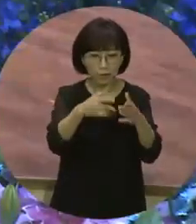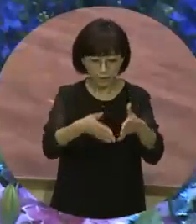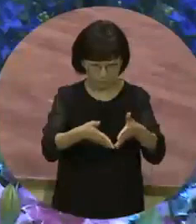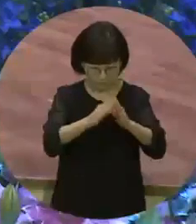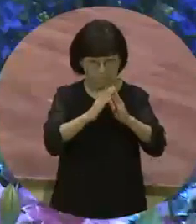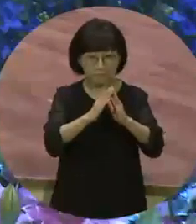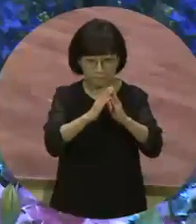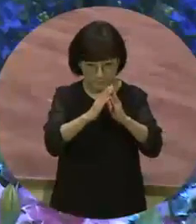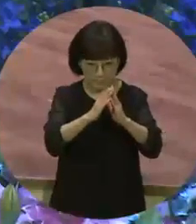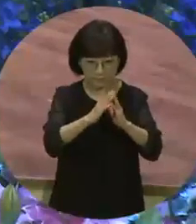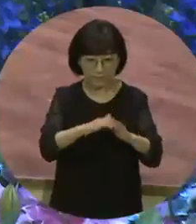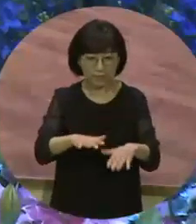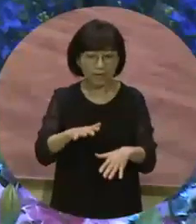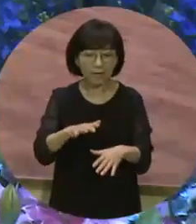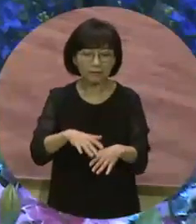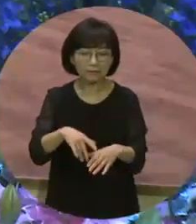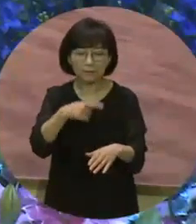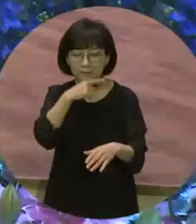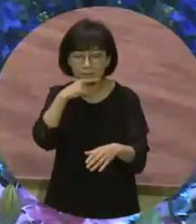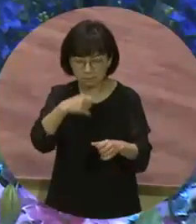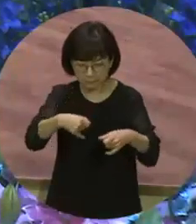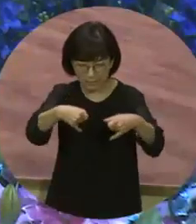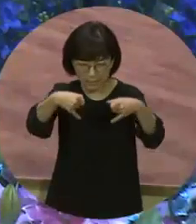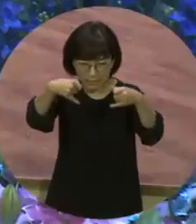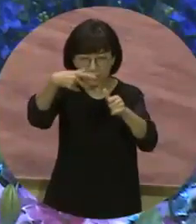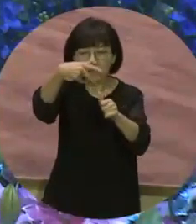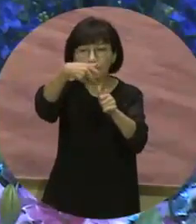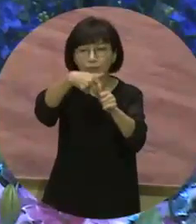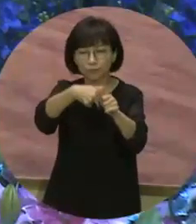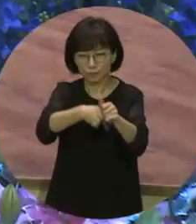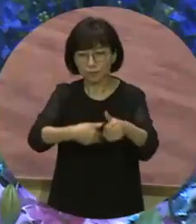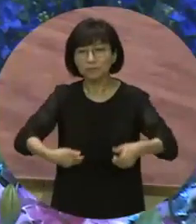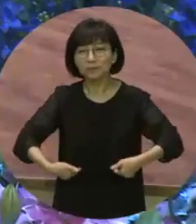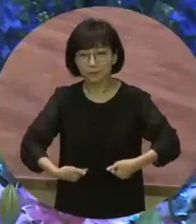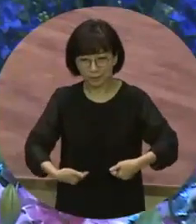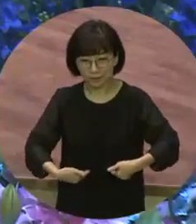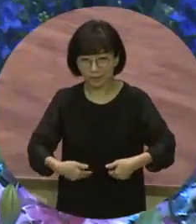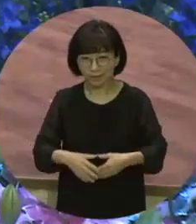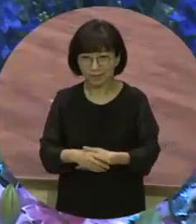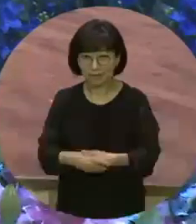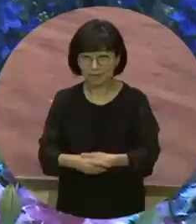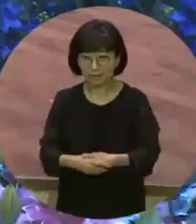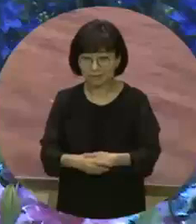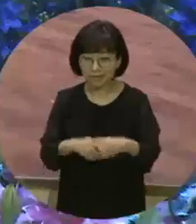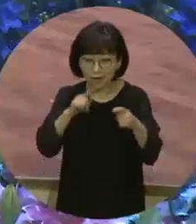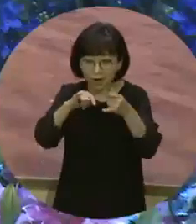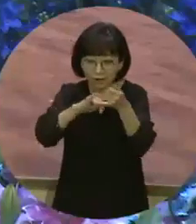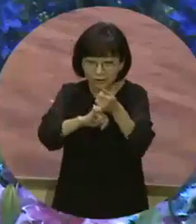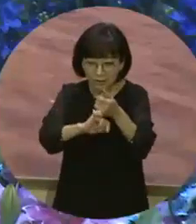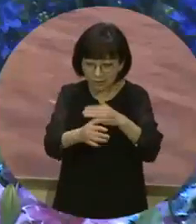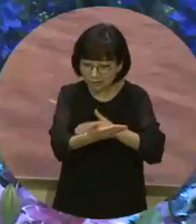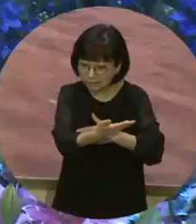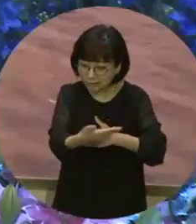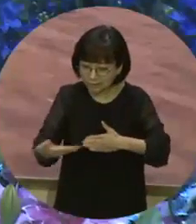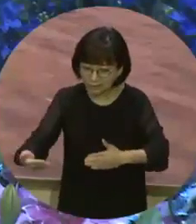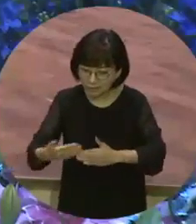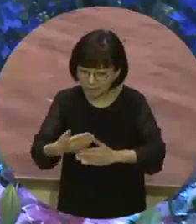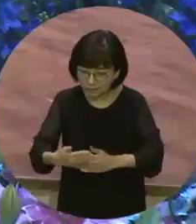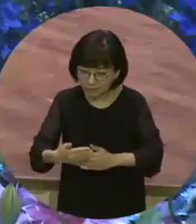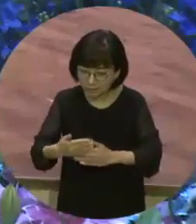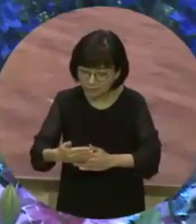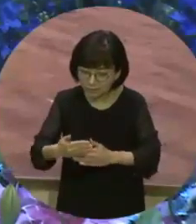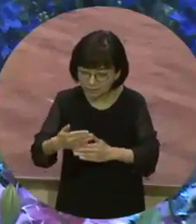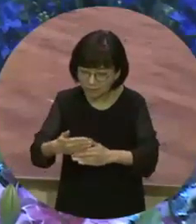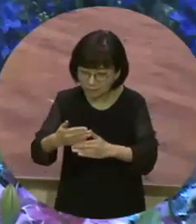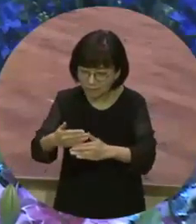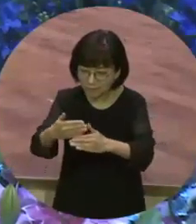들어가는데 이렇게 이 과정을 이 예원교회 언약의 여정을 걷게 하시면서 은신케 하는